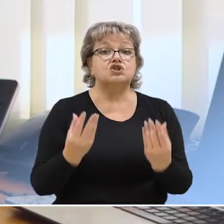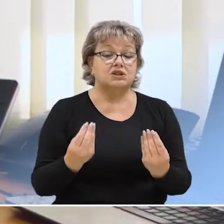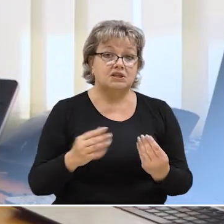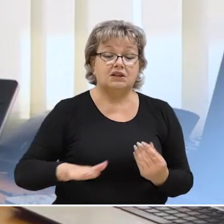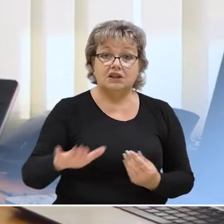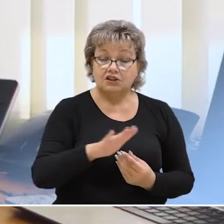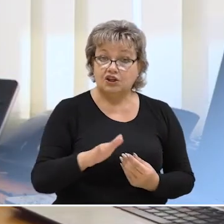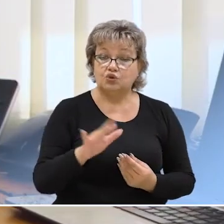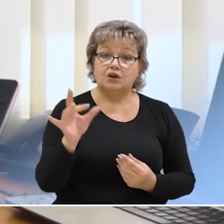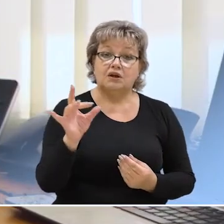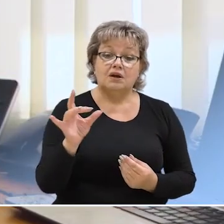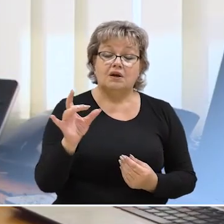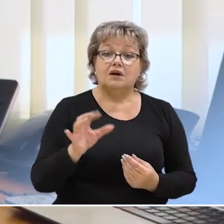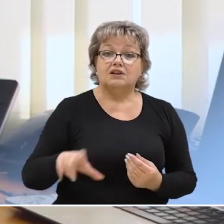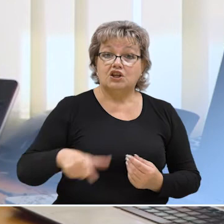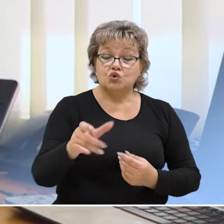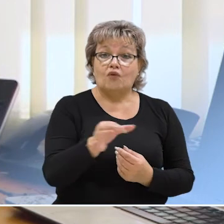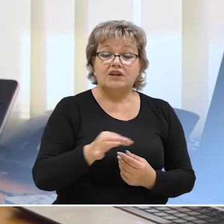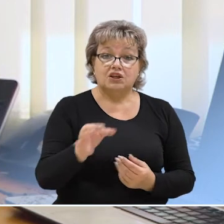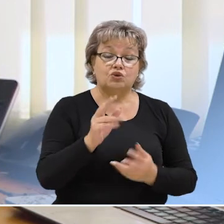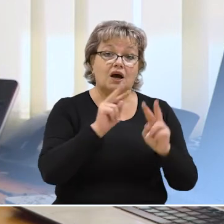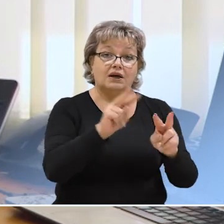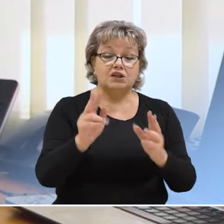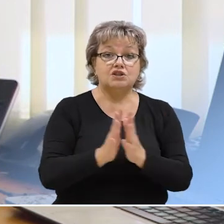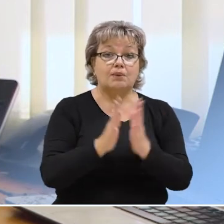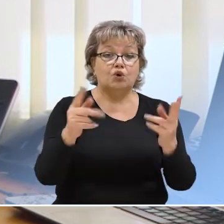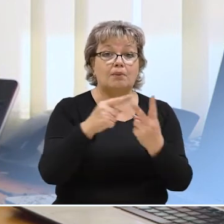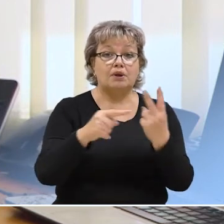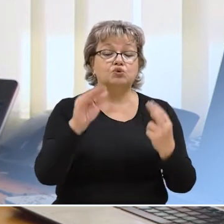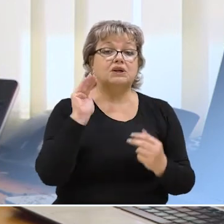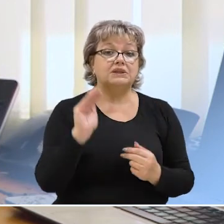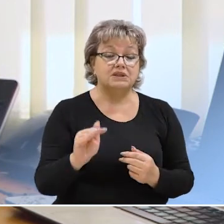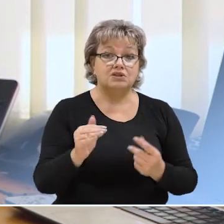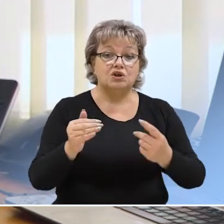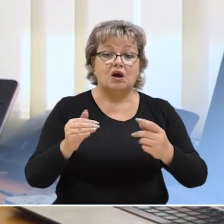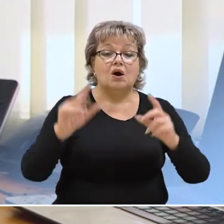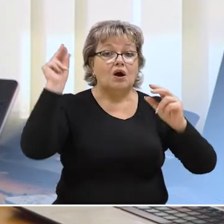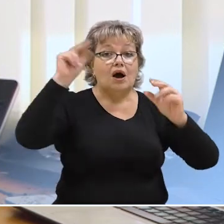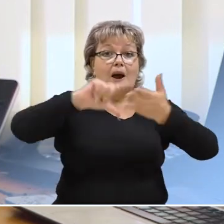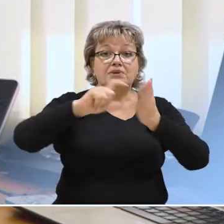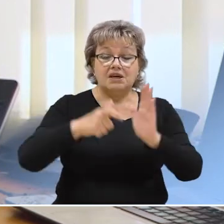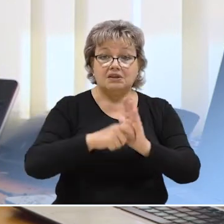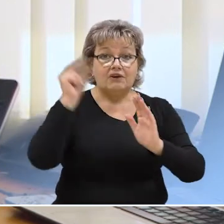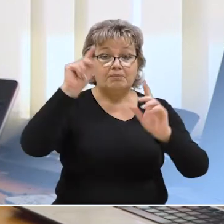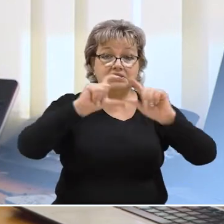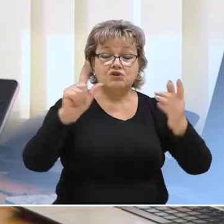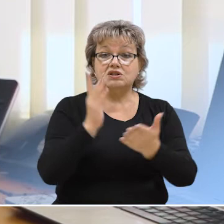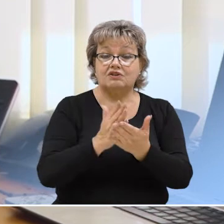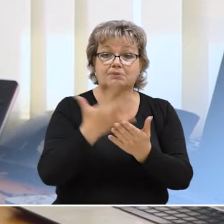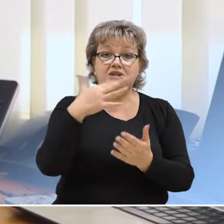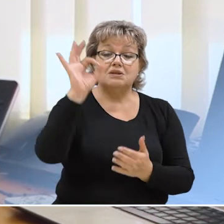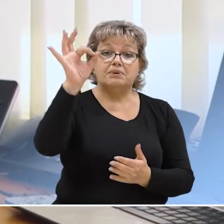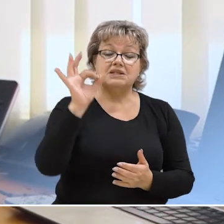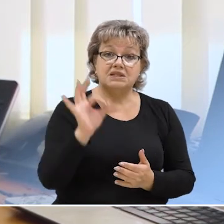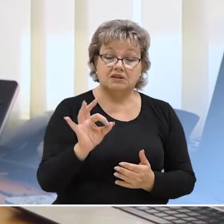На сегодняшний день на территории Донского региона вневедомственной охраны Росгвардии охраняется более 1500 объектов образования, что